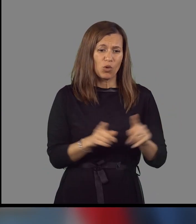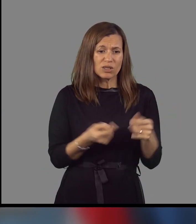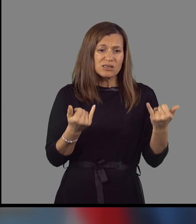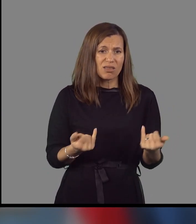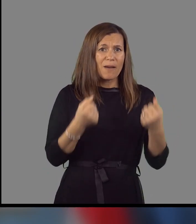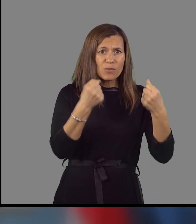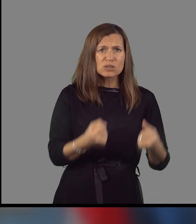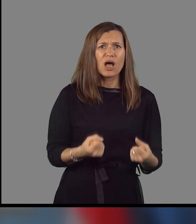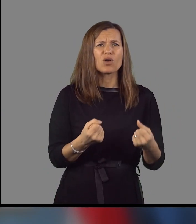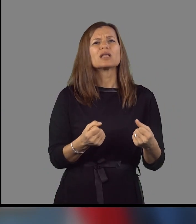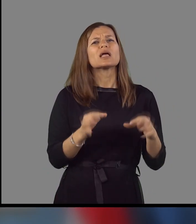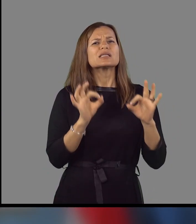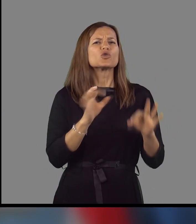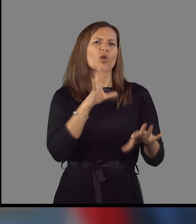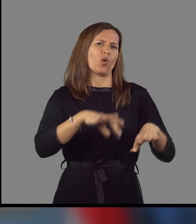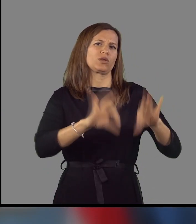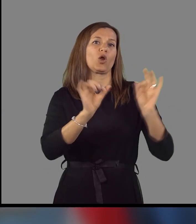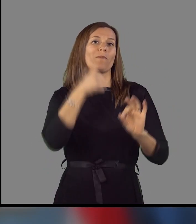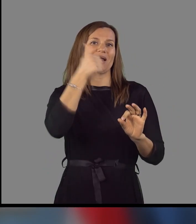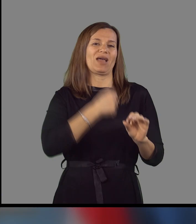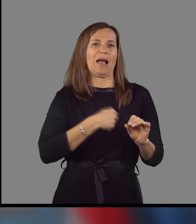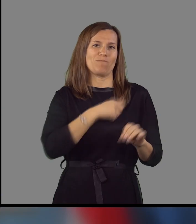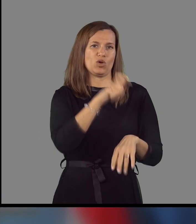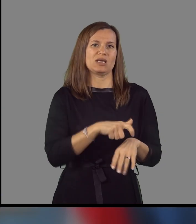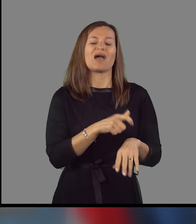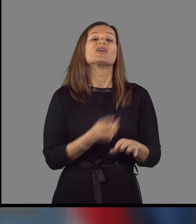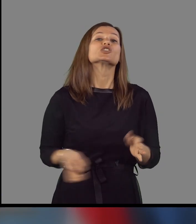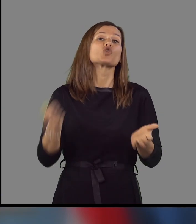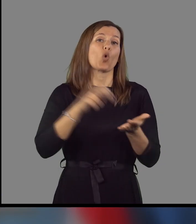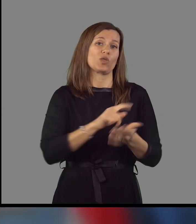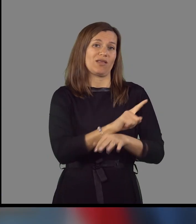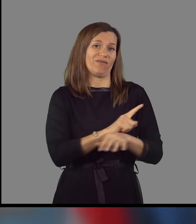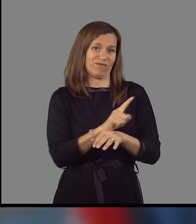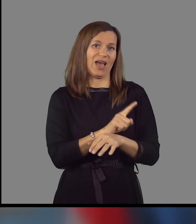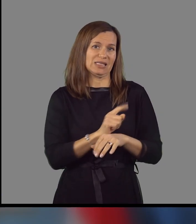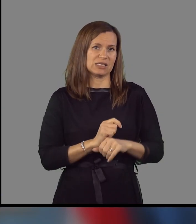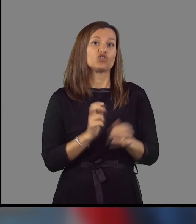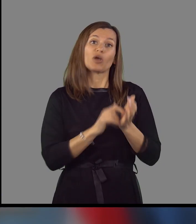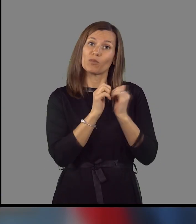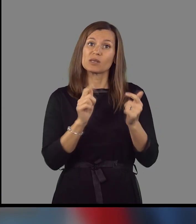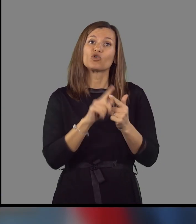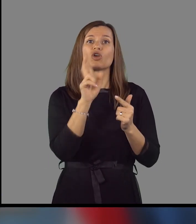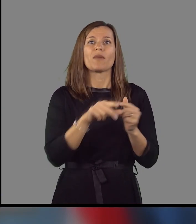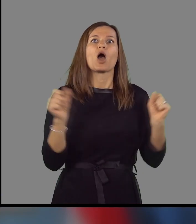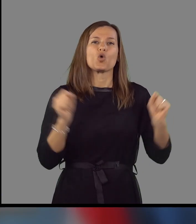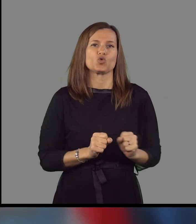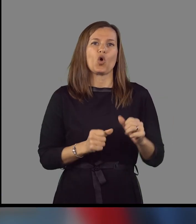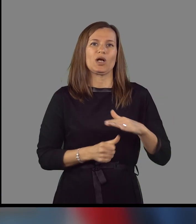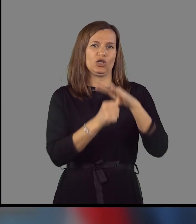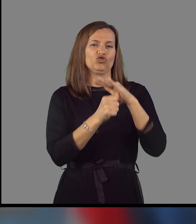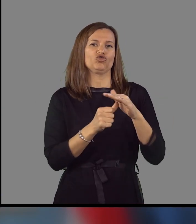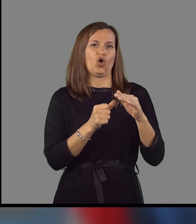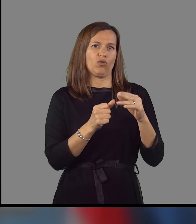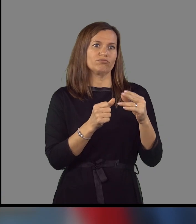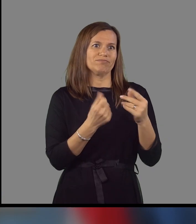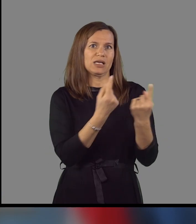zdaj postavljen, zanesljivo bo odkril prvega bolnika v zelo zgodnji fazi. Sploh, če bo imel hudo klinično sliko.